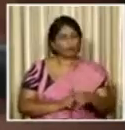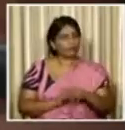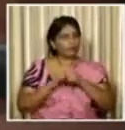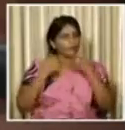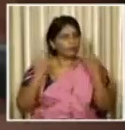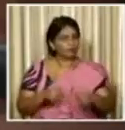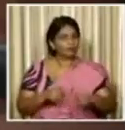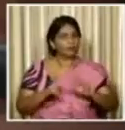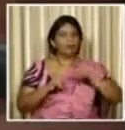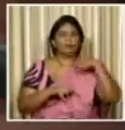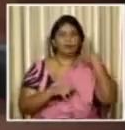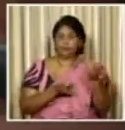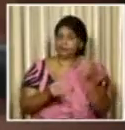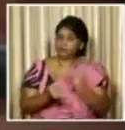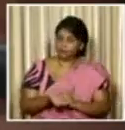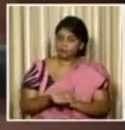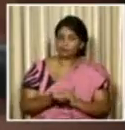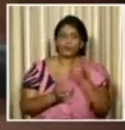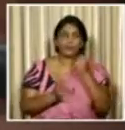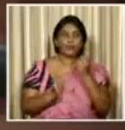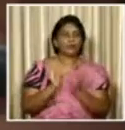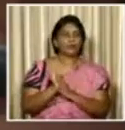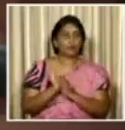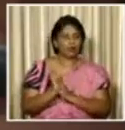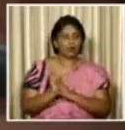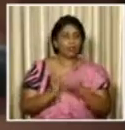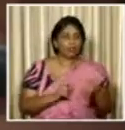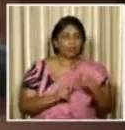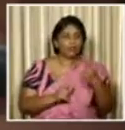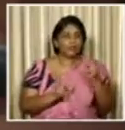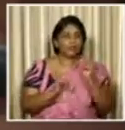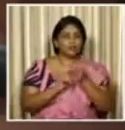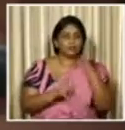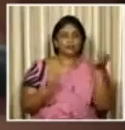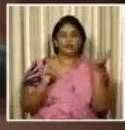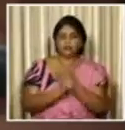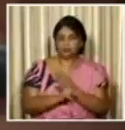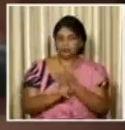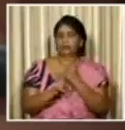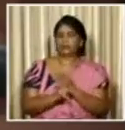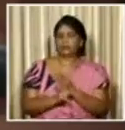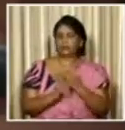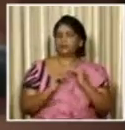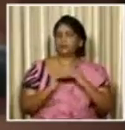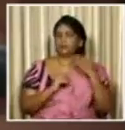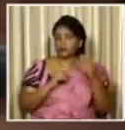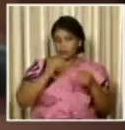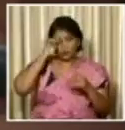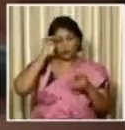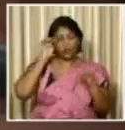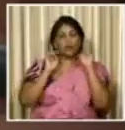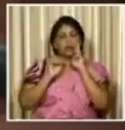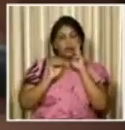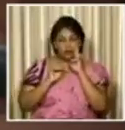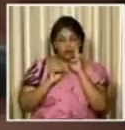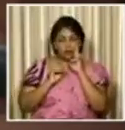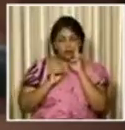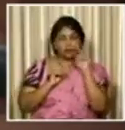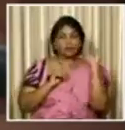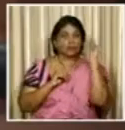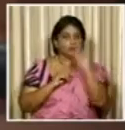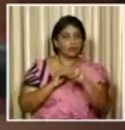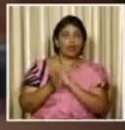කරගන්නවා පහුවදා වෙනවා මුදල් කාර්ය සභාව එදා වේලට ඌස් බවට පත් කරා ඊට පස්සේ රනිල් වික්‍රමසිංහෙන් සංඥාව